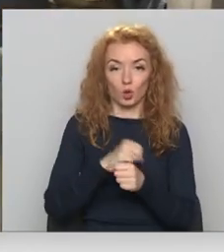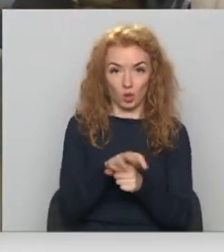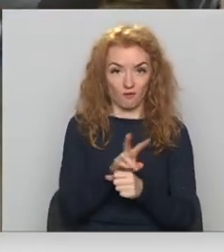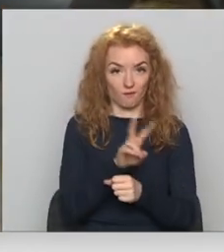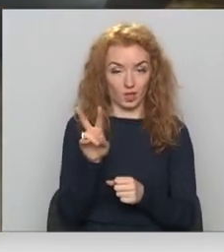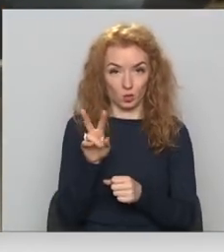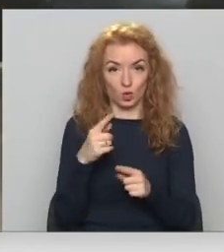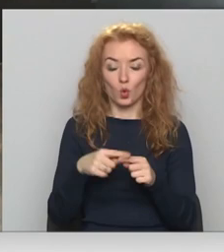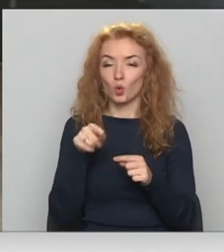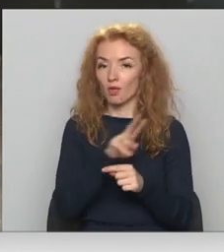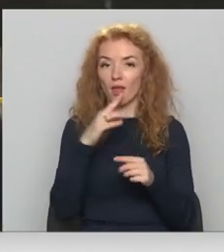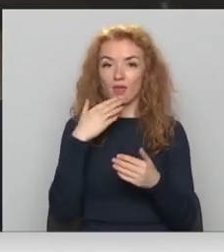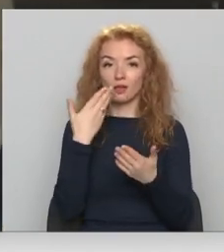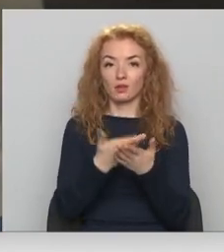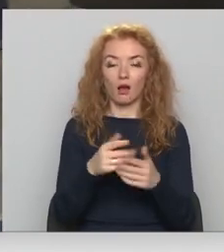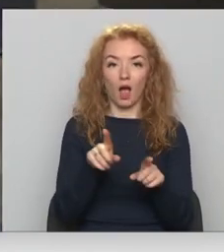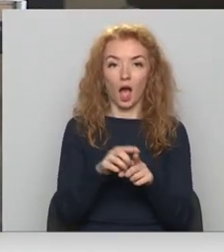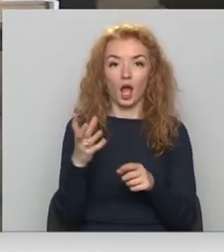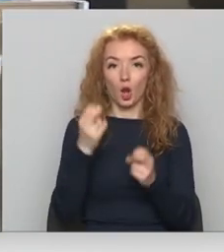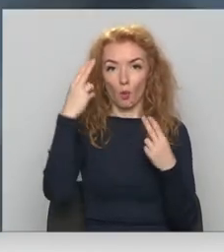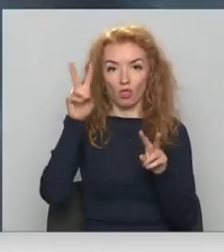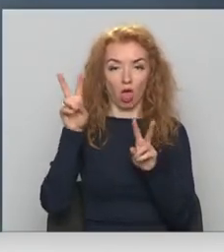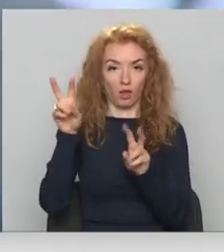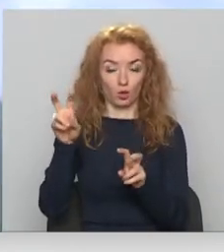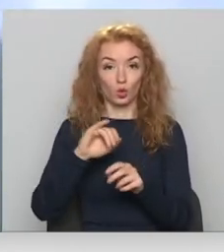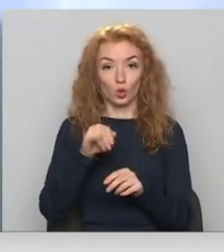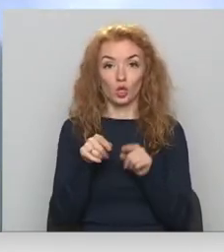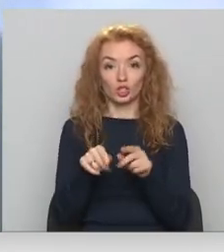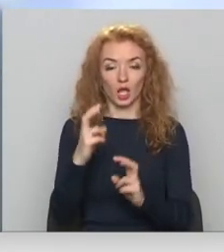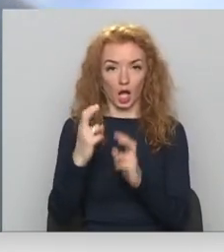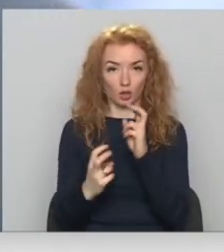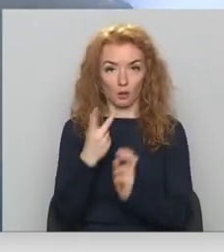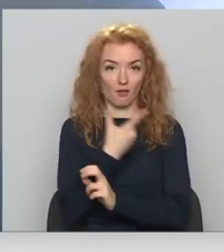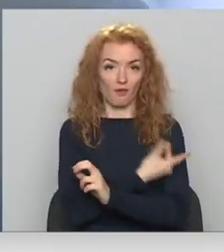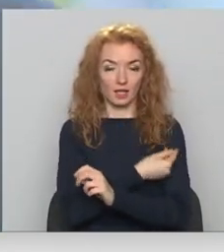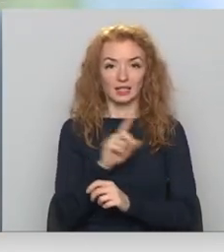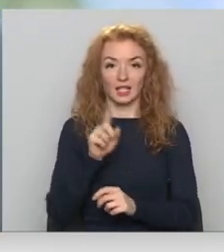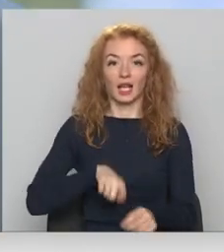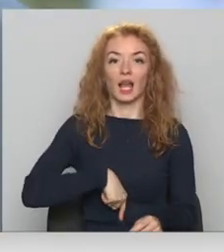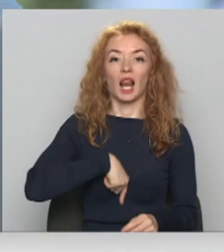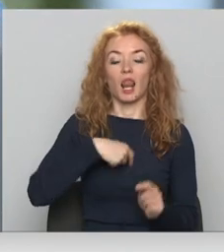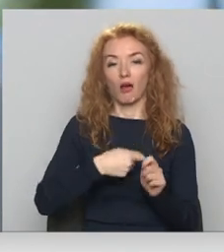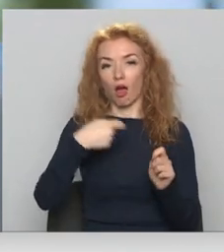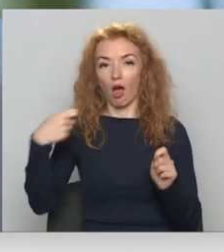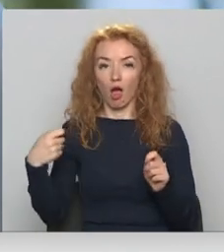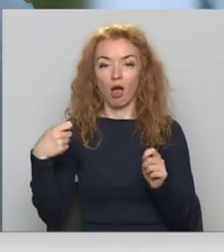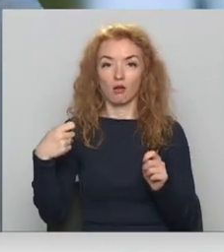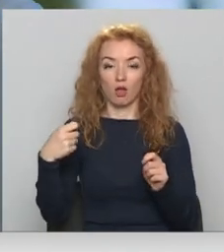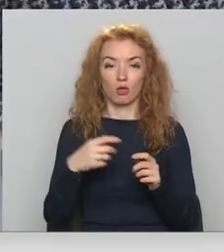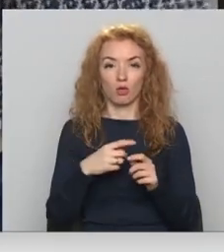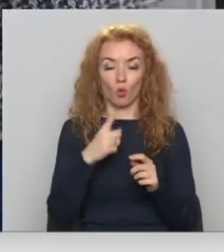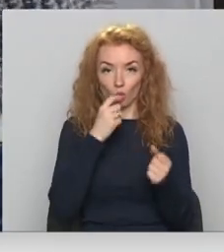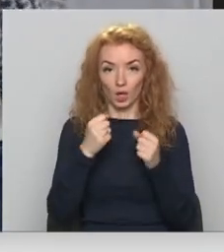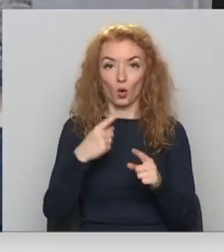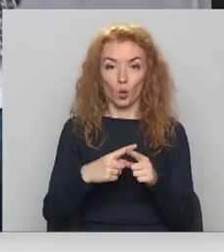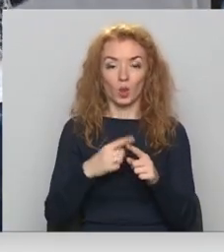COVID-19. Un to neiesaka arī ar Modernu vakcinētajiem, jo šī ražojuma vakcīnai ir ilgāka noturība. Imunizācijas